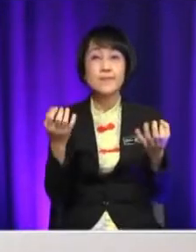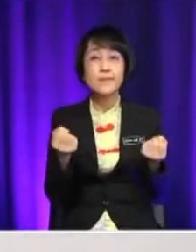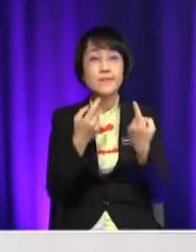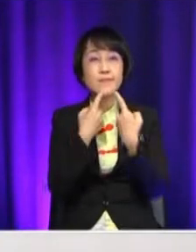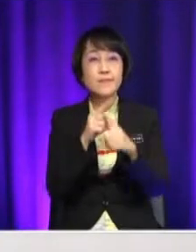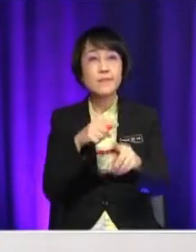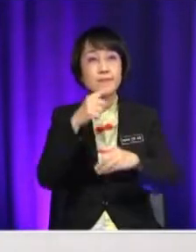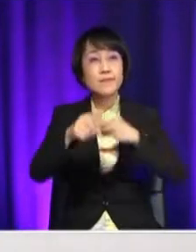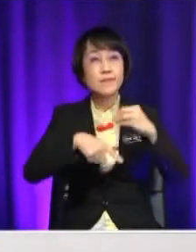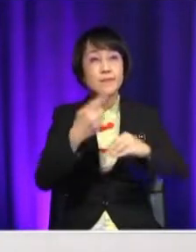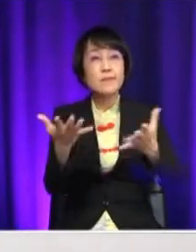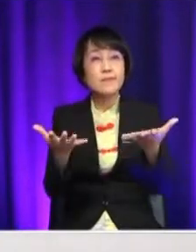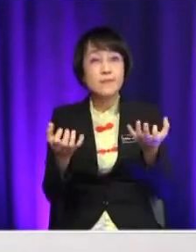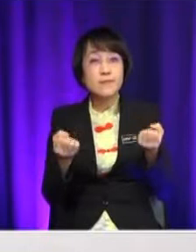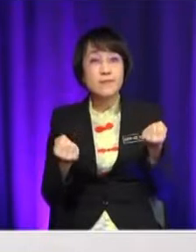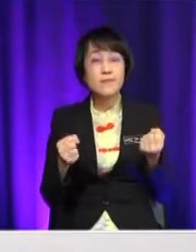soalan?